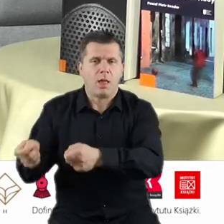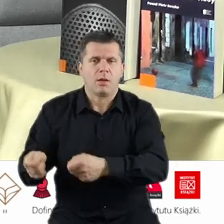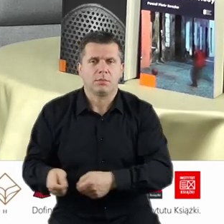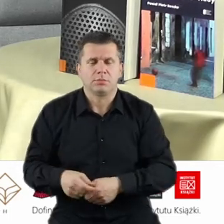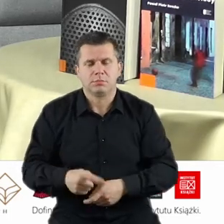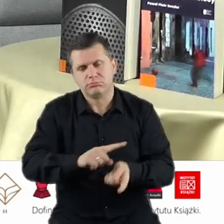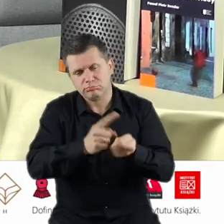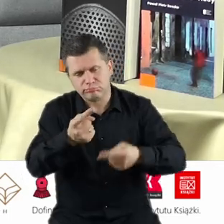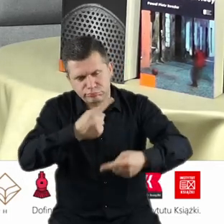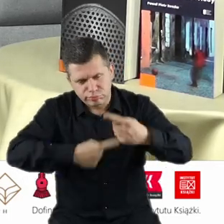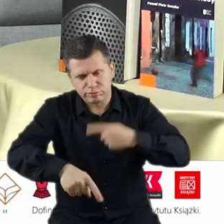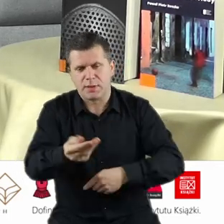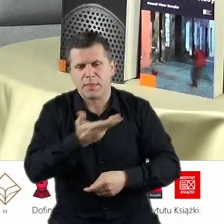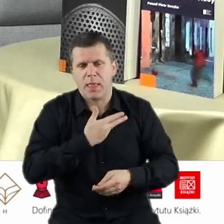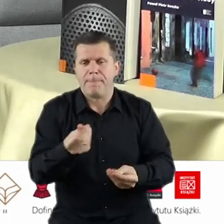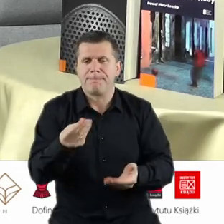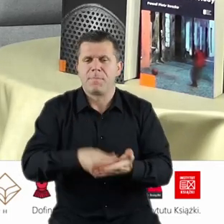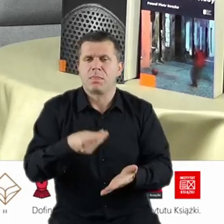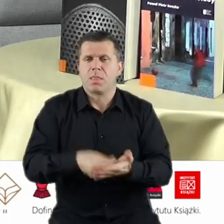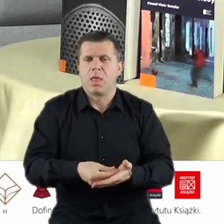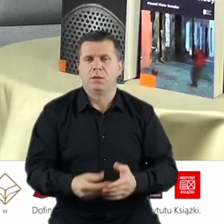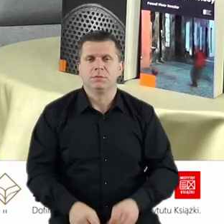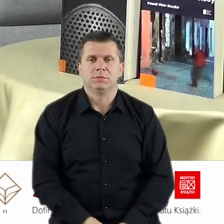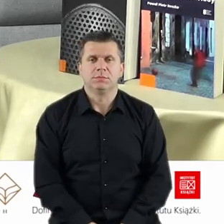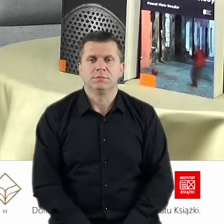sprzedać, spieniężyć i